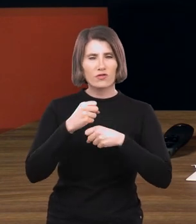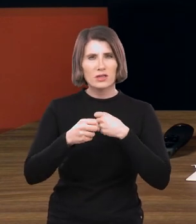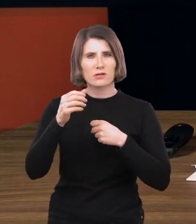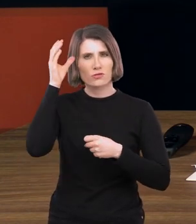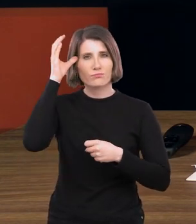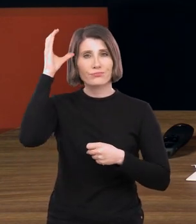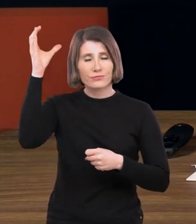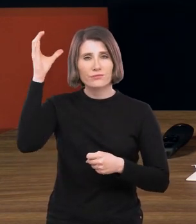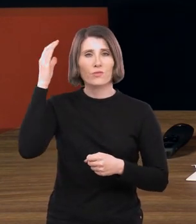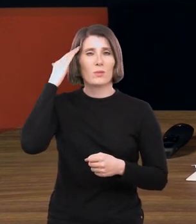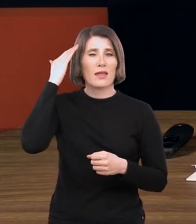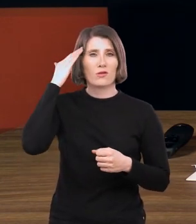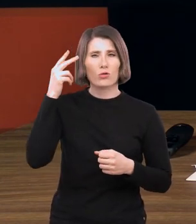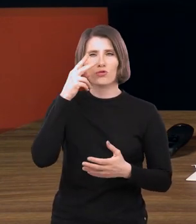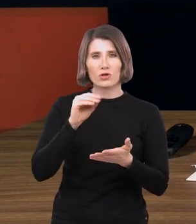przystosowane